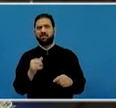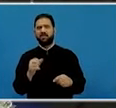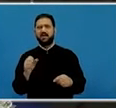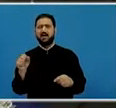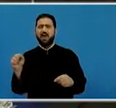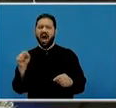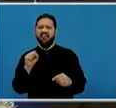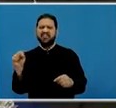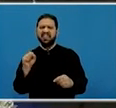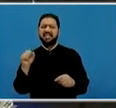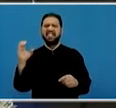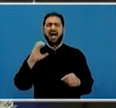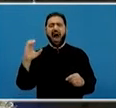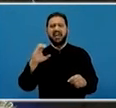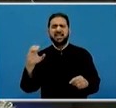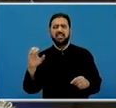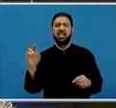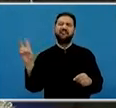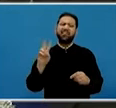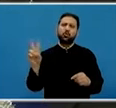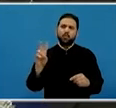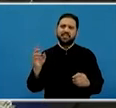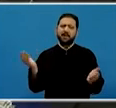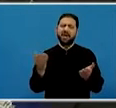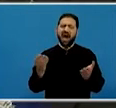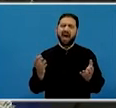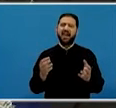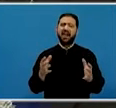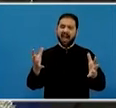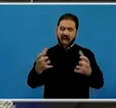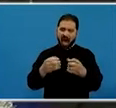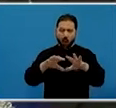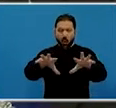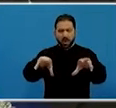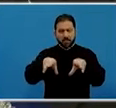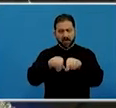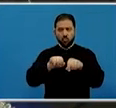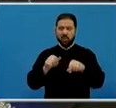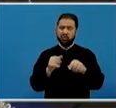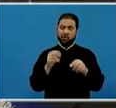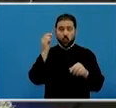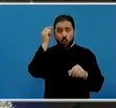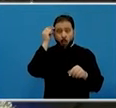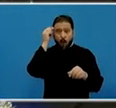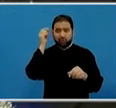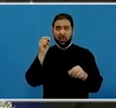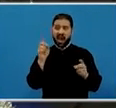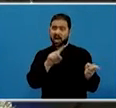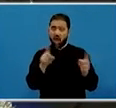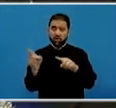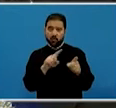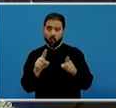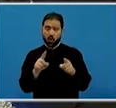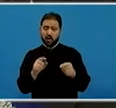care le descoperă că le au împreună și din cunoașterea reciprocă și